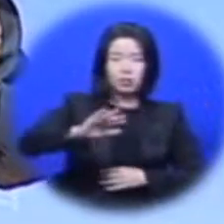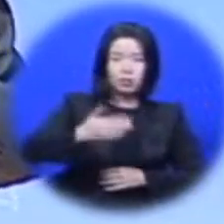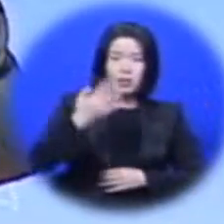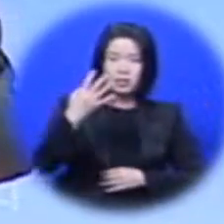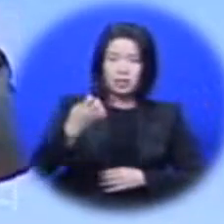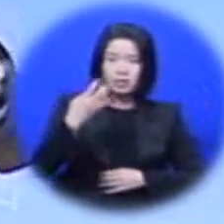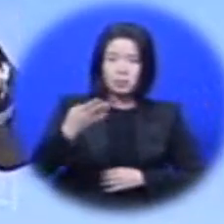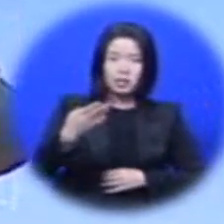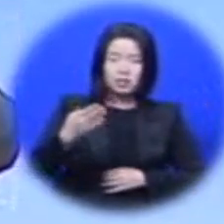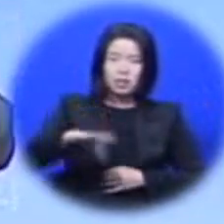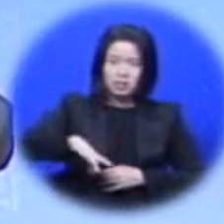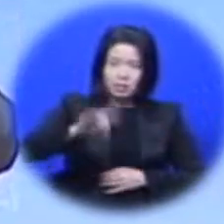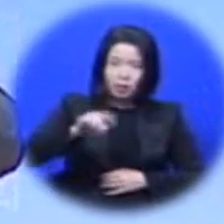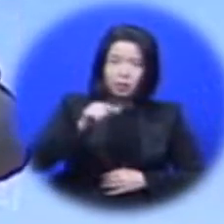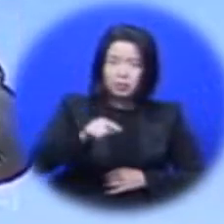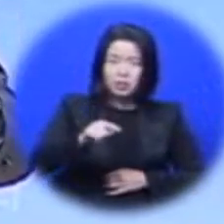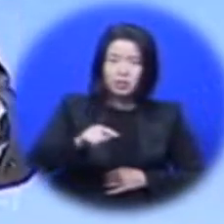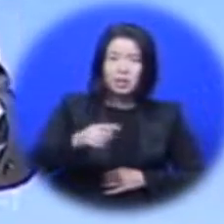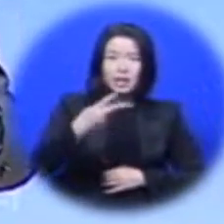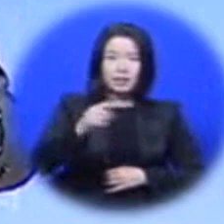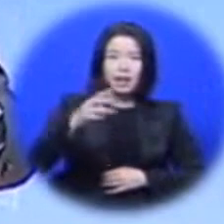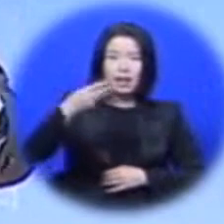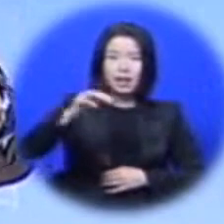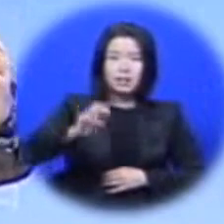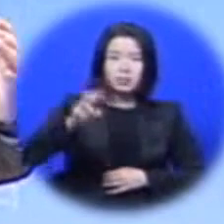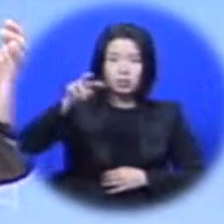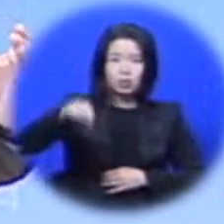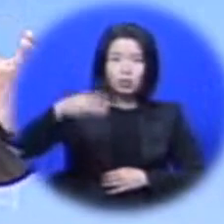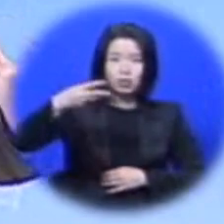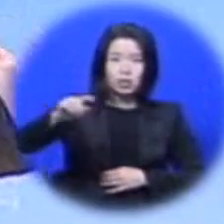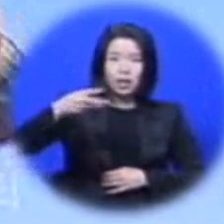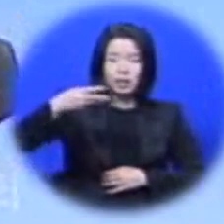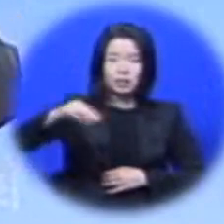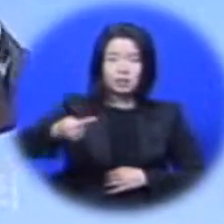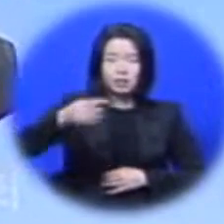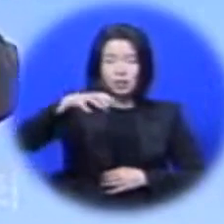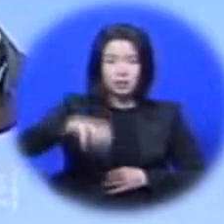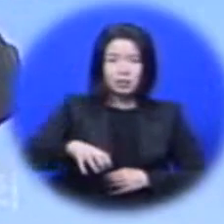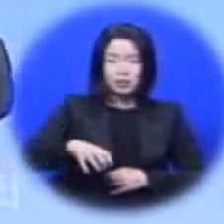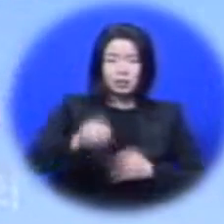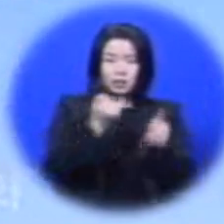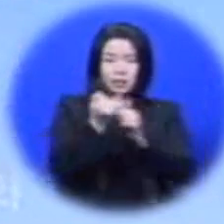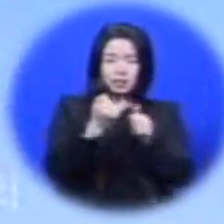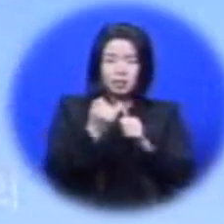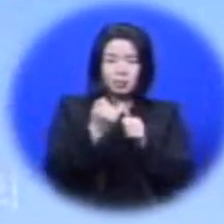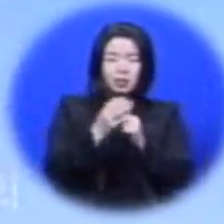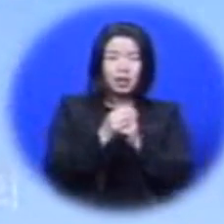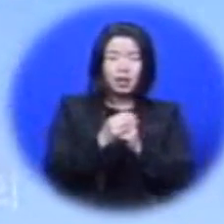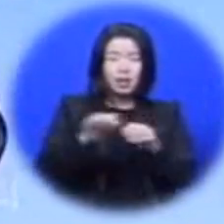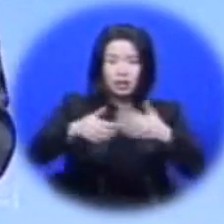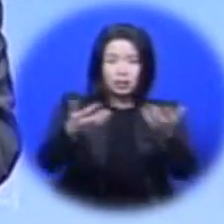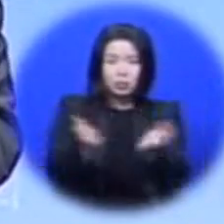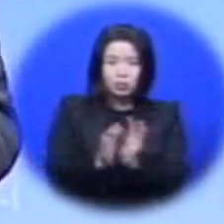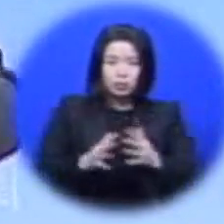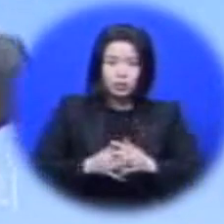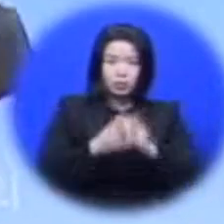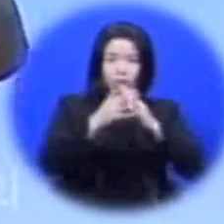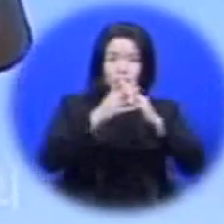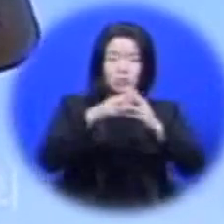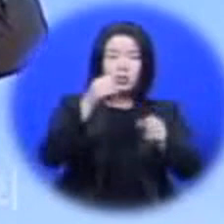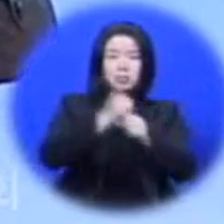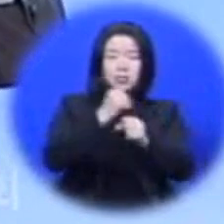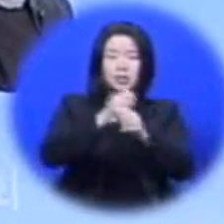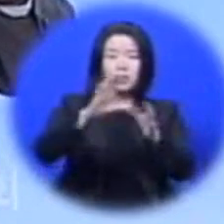1944년 처음 이 다름슈타트의 마리아 자매회가 이제 그 공동체 건물을 지을 때